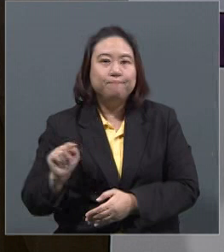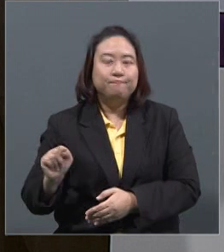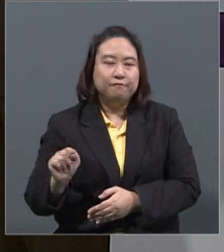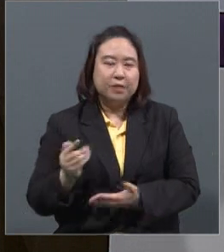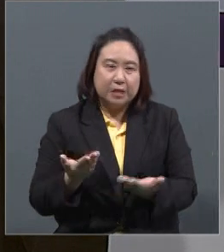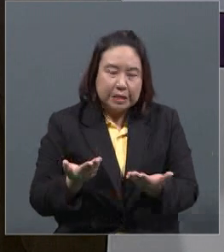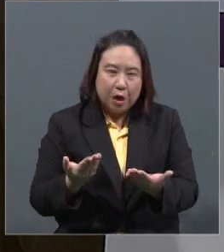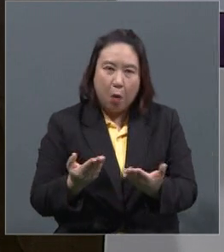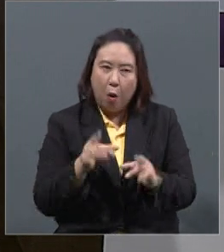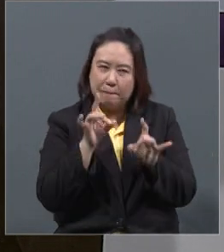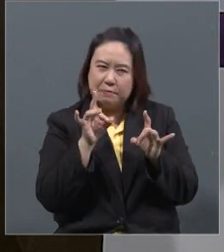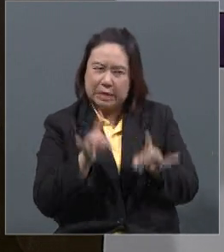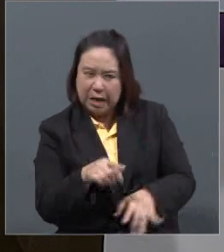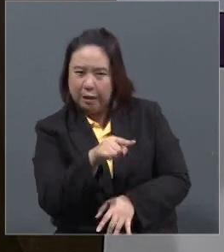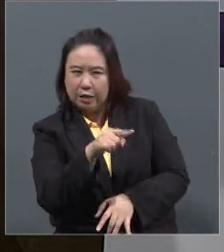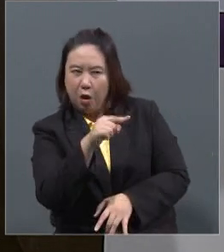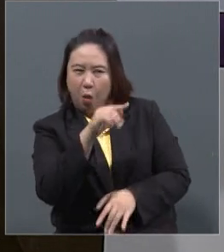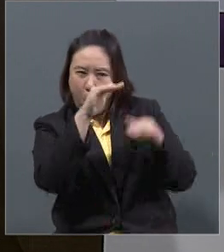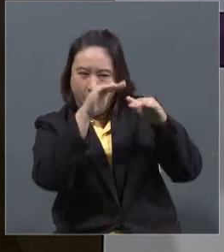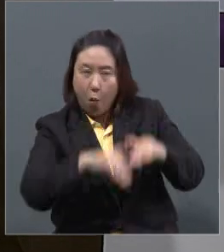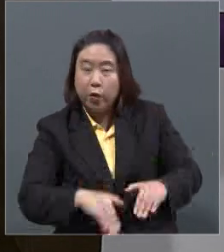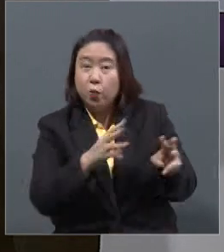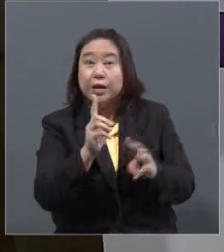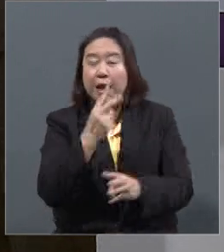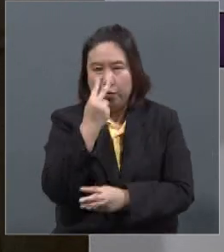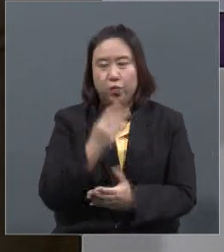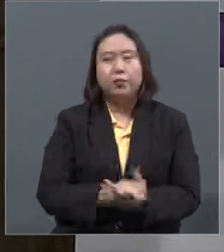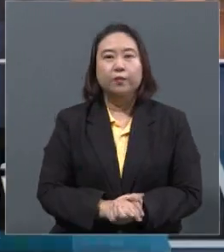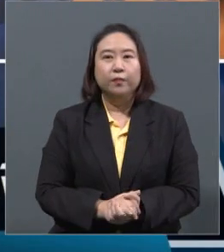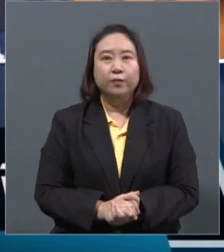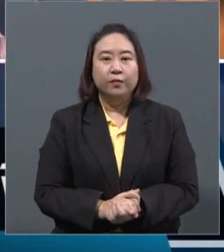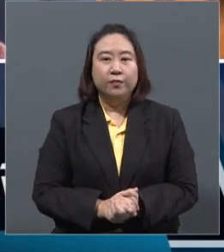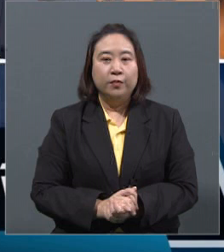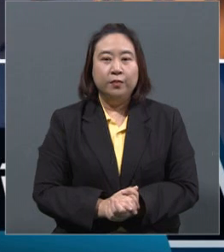ท่ากับศูนย์เลยก็ได้จะทำได้อย่างไรไปฟังกันครับ